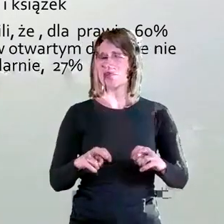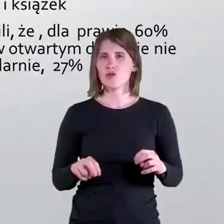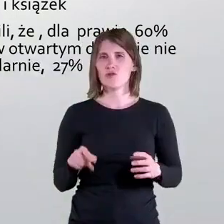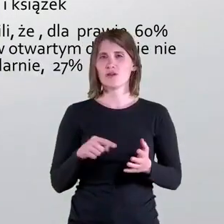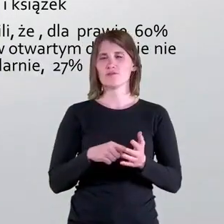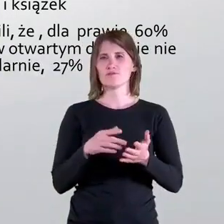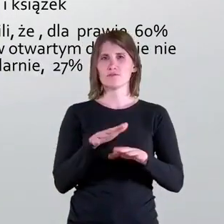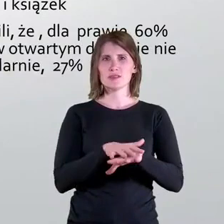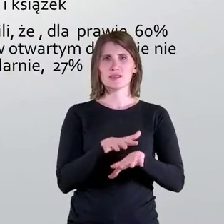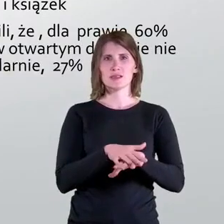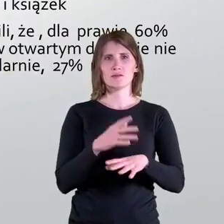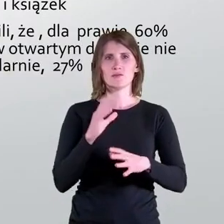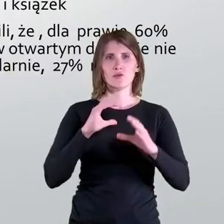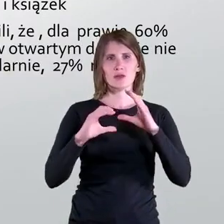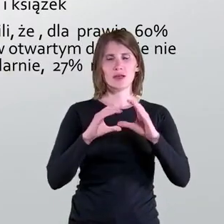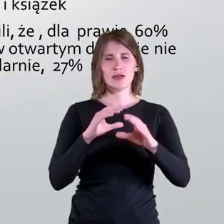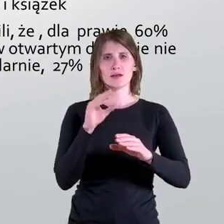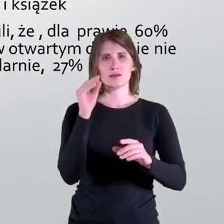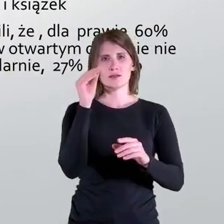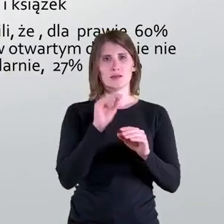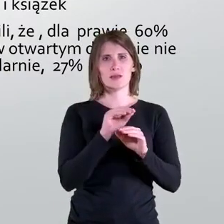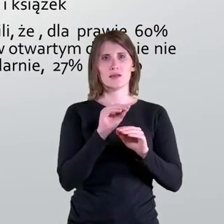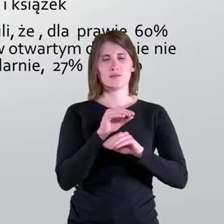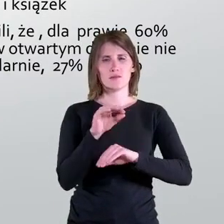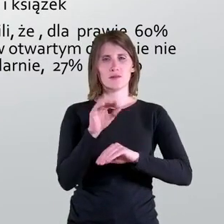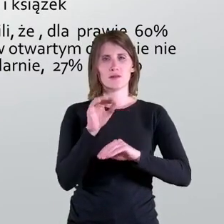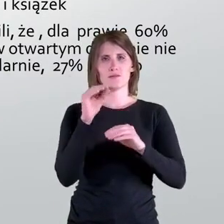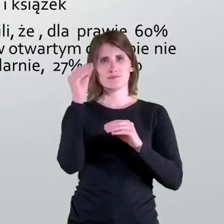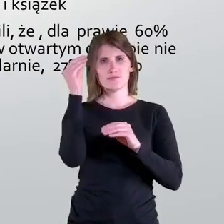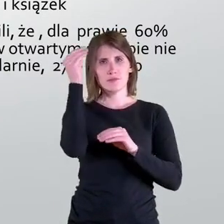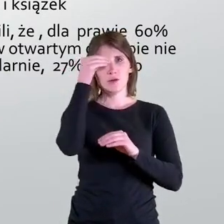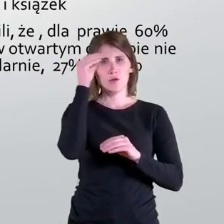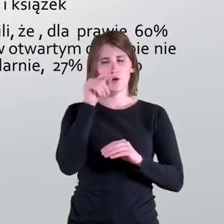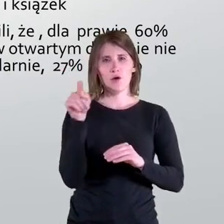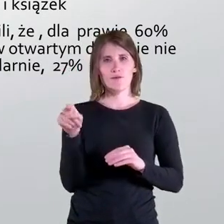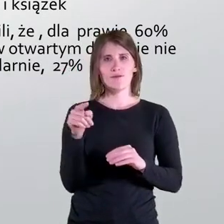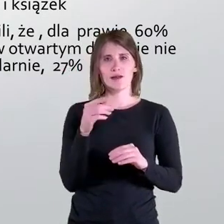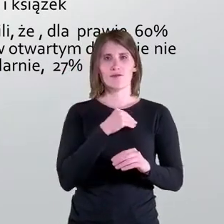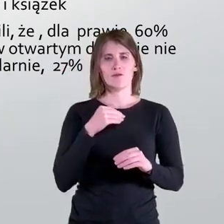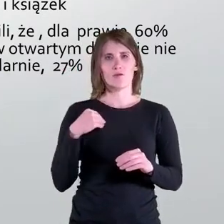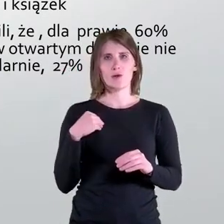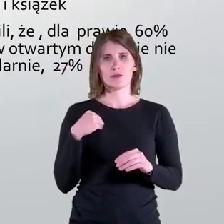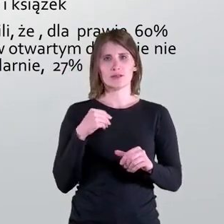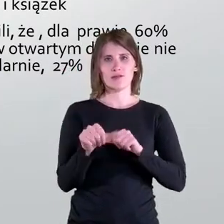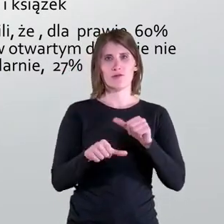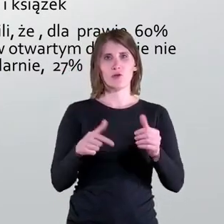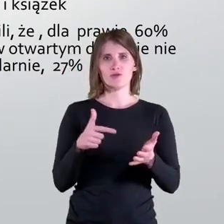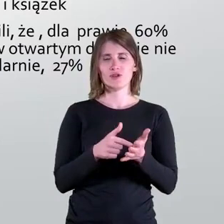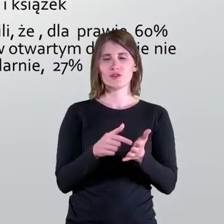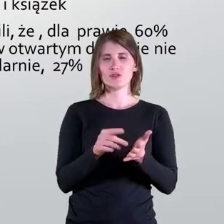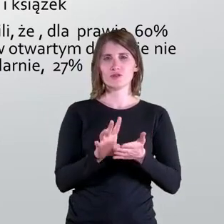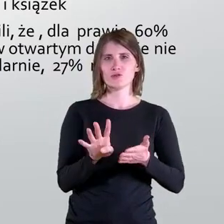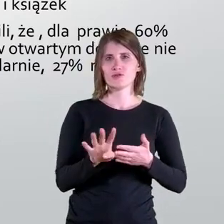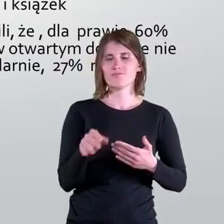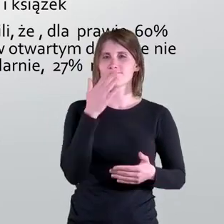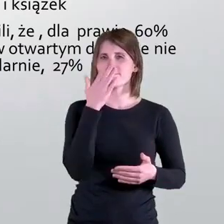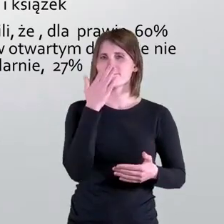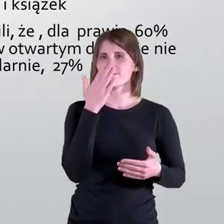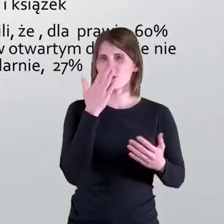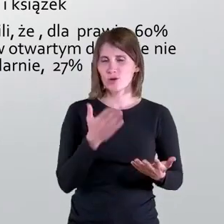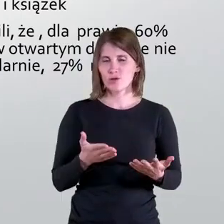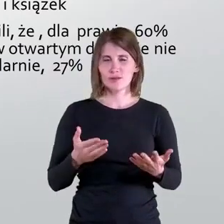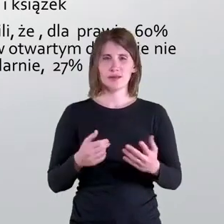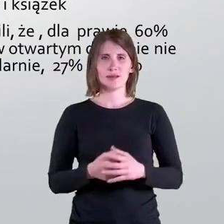funkcjonował system Komunikacji naukowej w Polsce oczywiście na tamten pas czyli na roku 2014 i